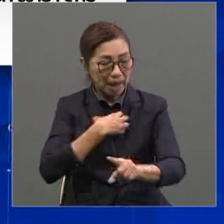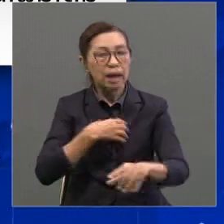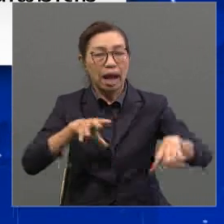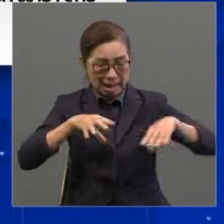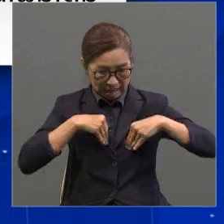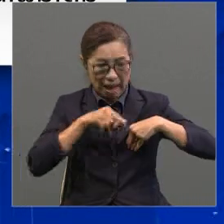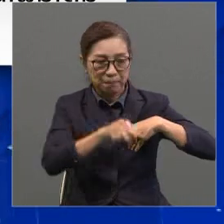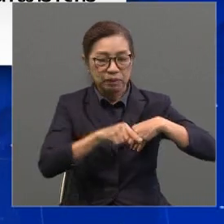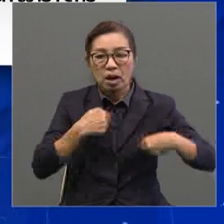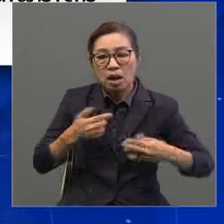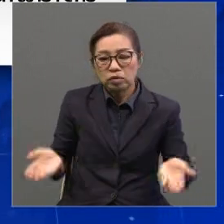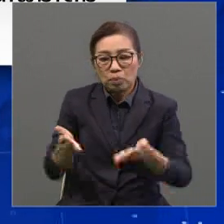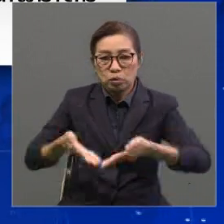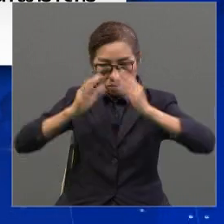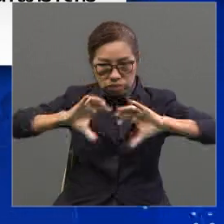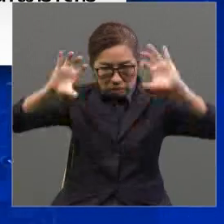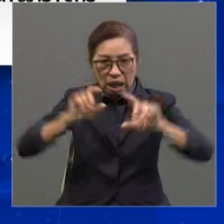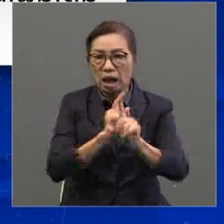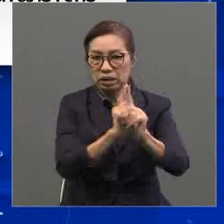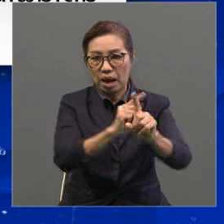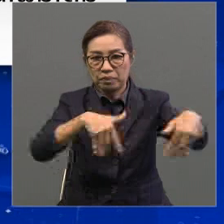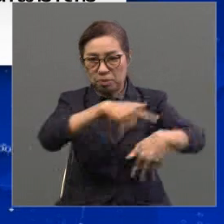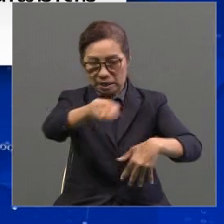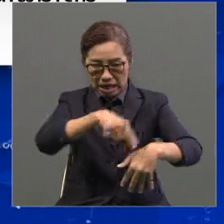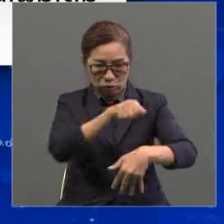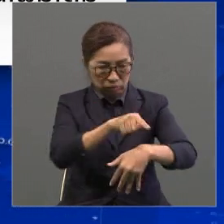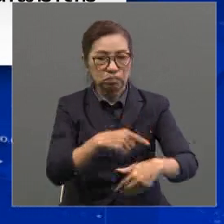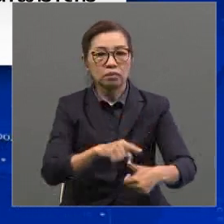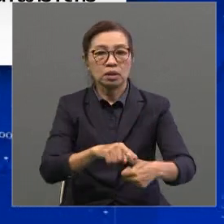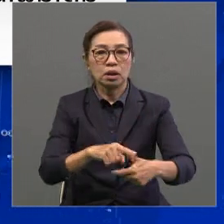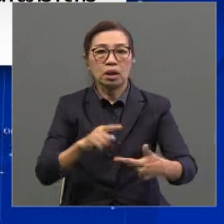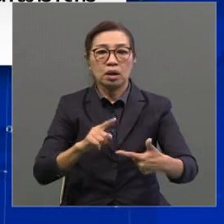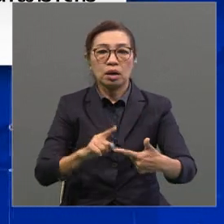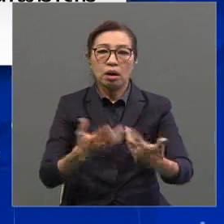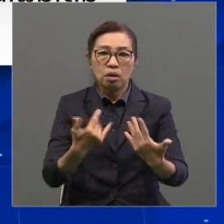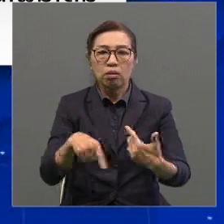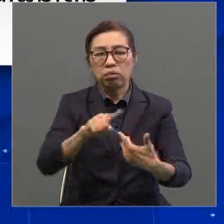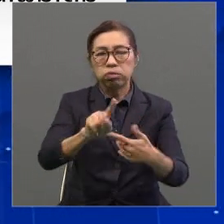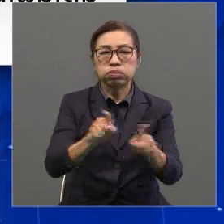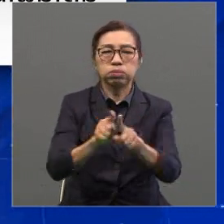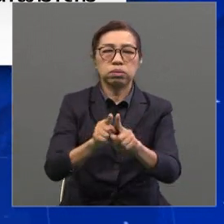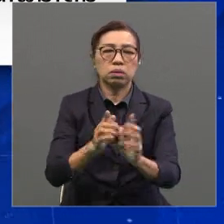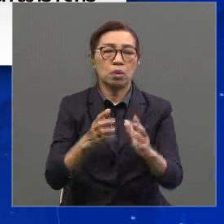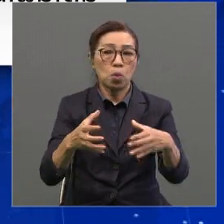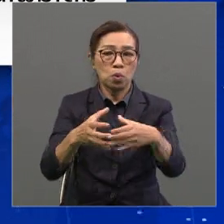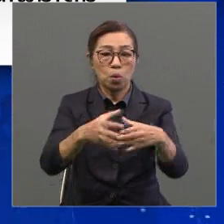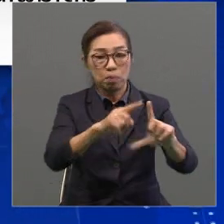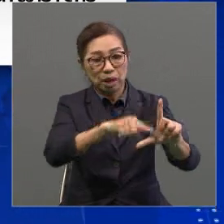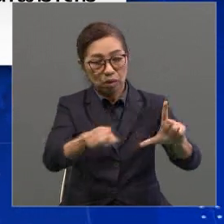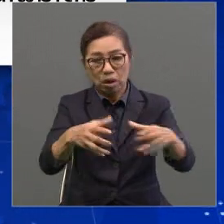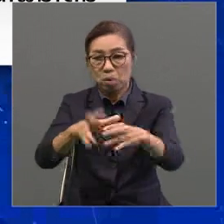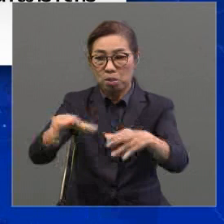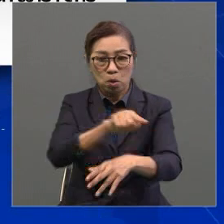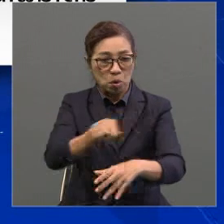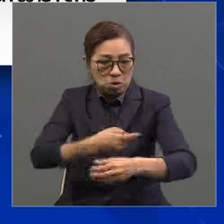การเดินหน้าตั้งรัฐบาลตามเจตนารมณ์ของประชาชนให้สำเร็จขอบคุณและชื่นชมความเสียสละของพรรคก้าวไกลและพรรค